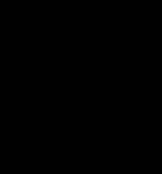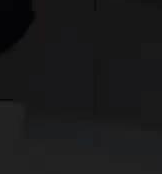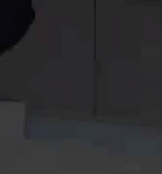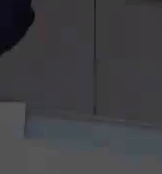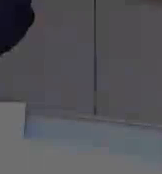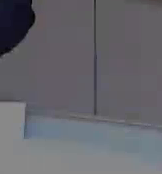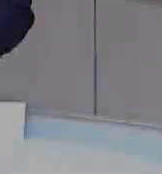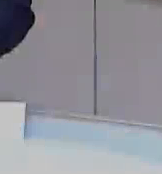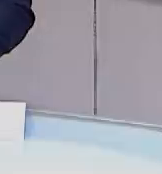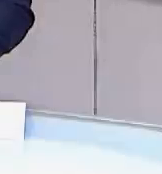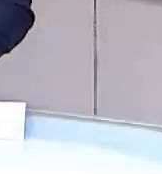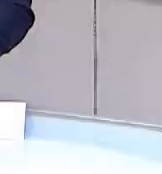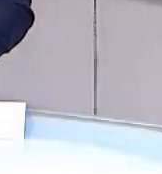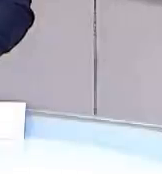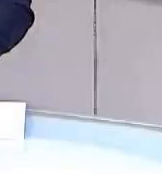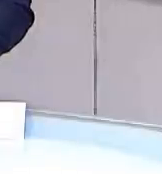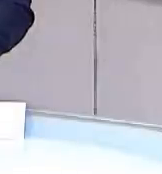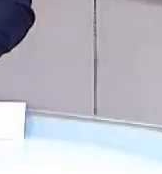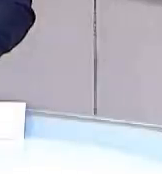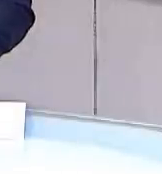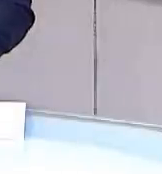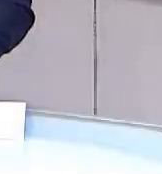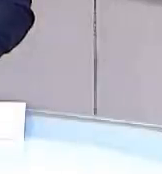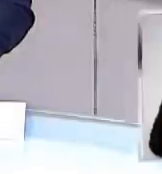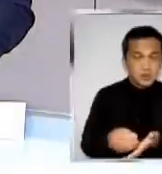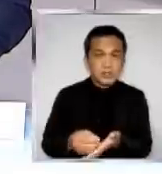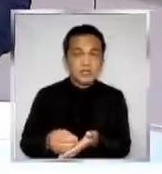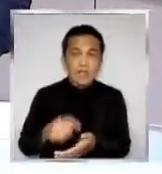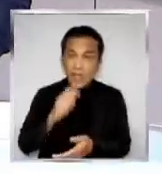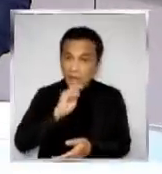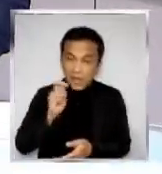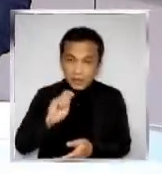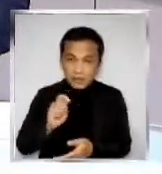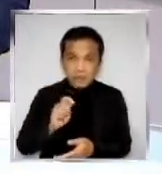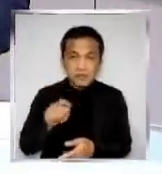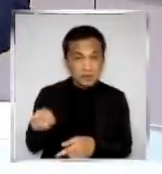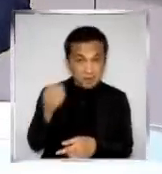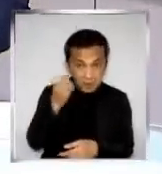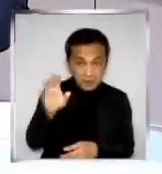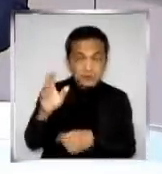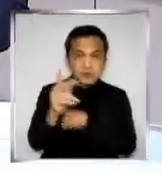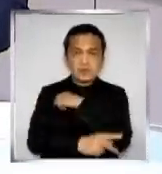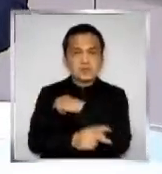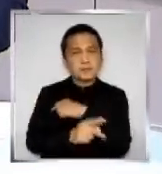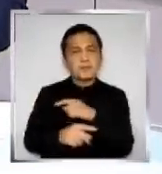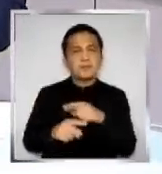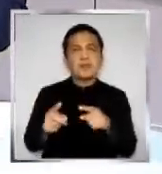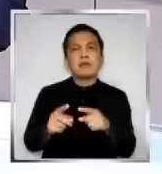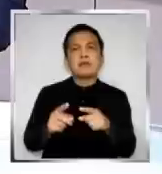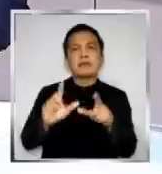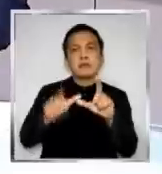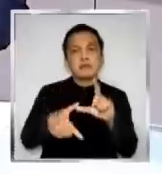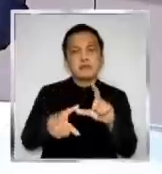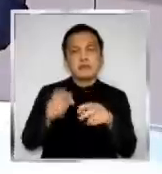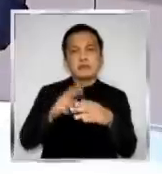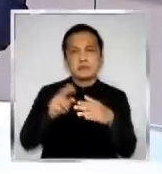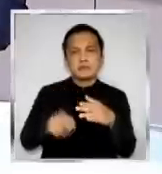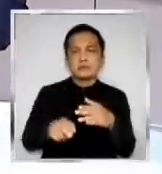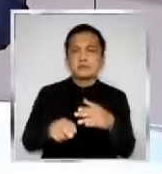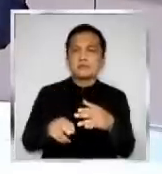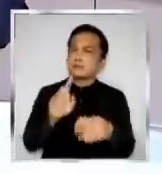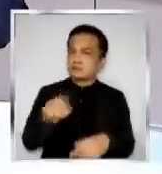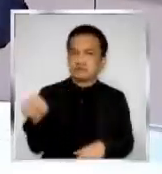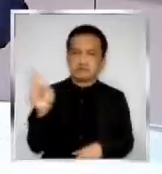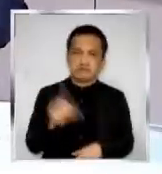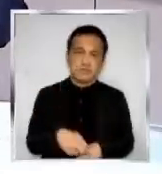oras. Gumasto sa swab test para makauwi sa probinsya pero paso pala ang resulta kaya napurnada. Daingyan na